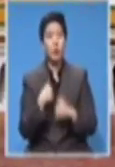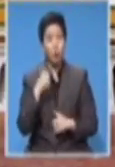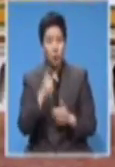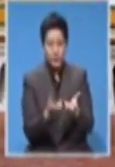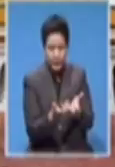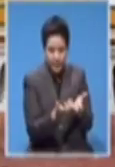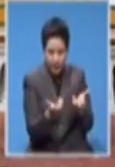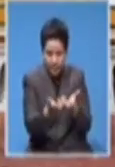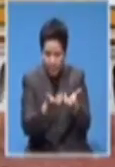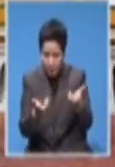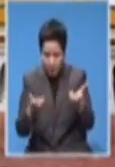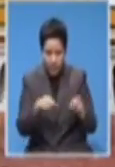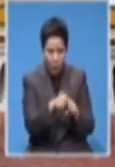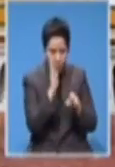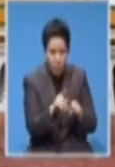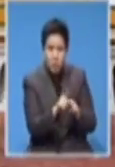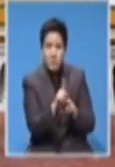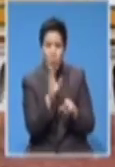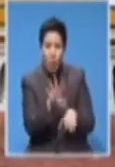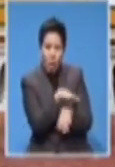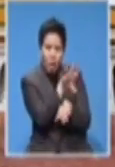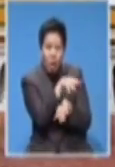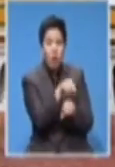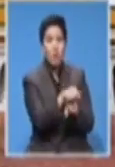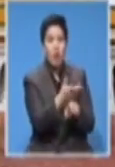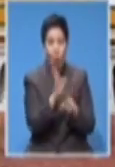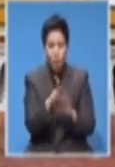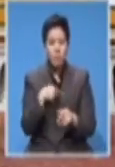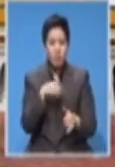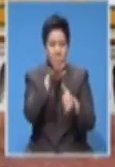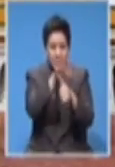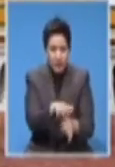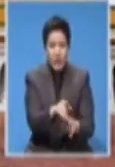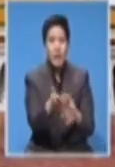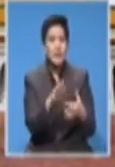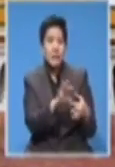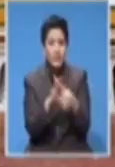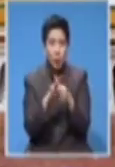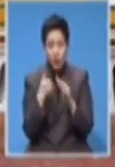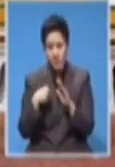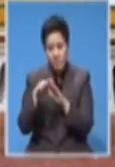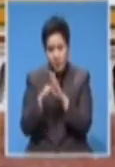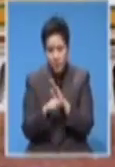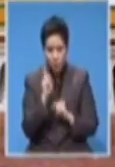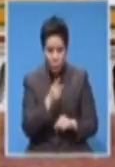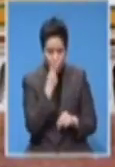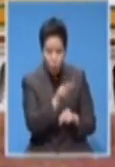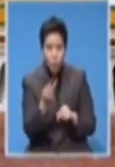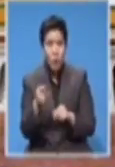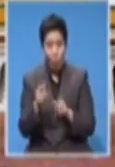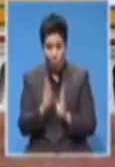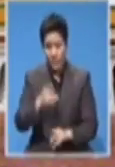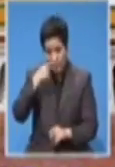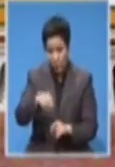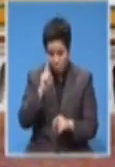แยกให้ดีว่าอันไหนเป็นเหยื่ออันไหนเป็นค้ามนุษย์นะครับอันไหนเกี่ยวข้องกับกระบวนการและอันไหนเป็นสัญชาติของใ